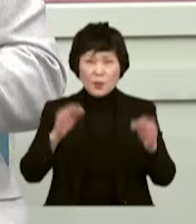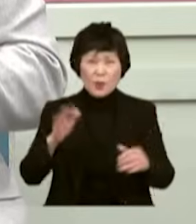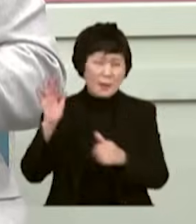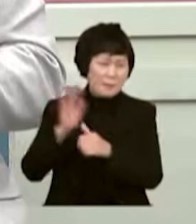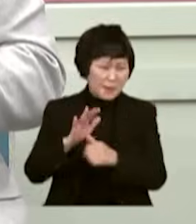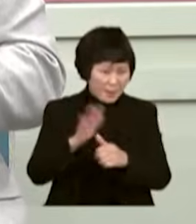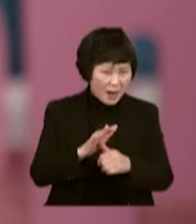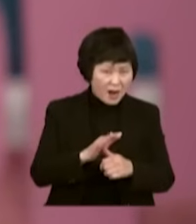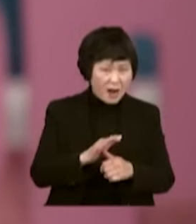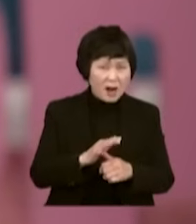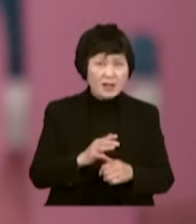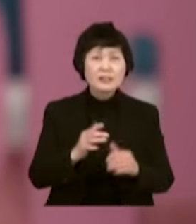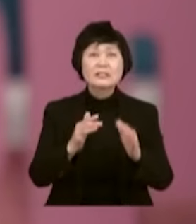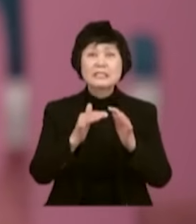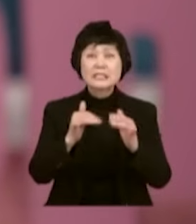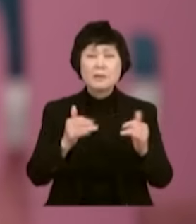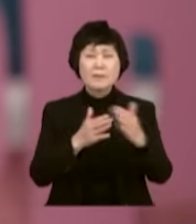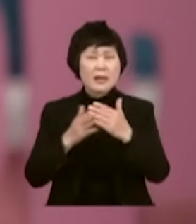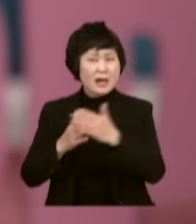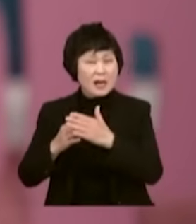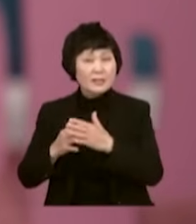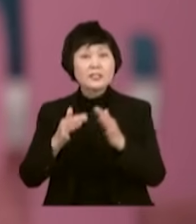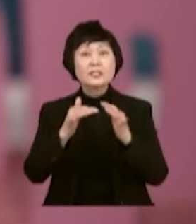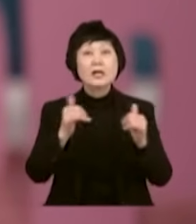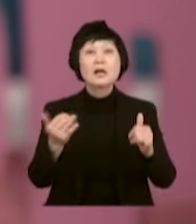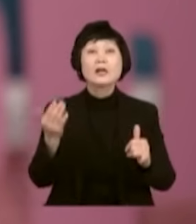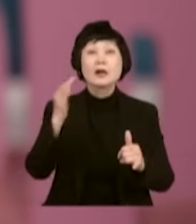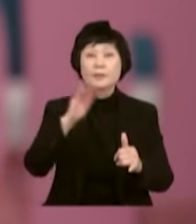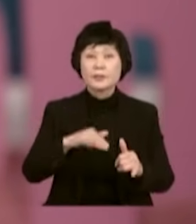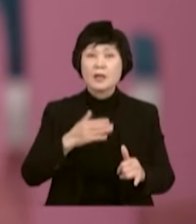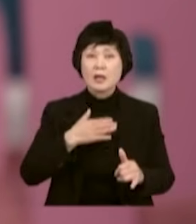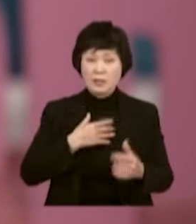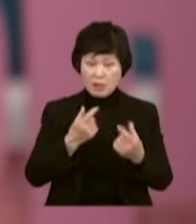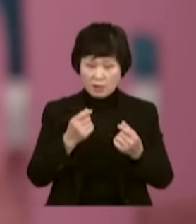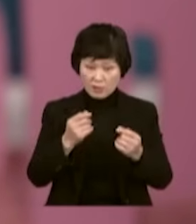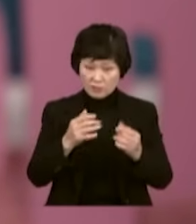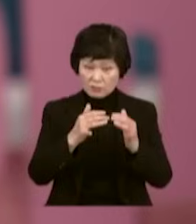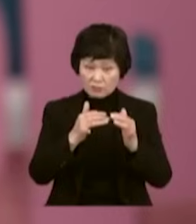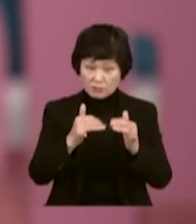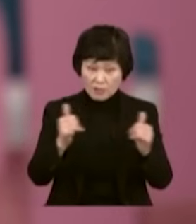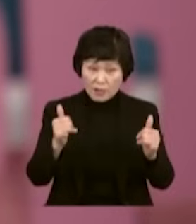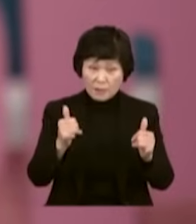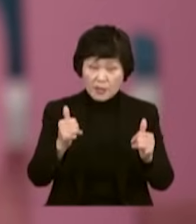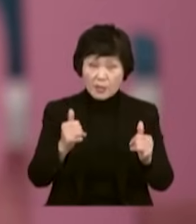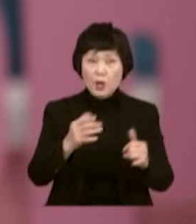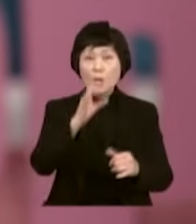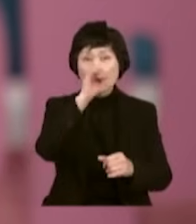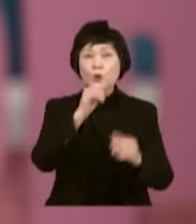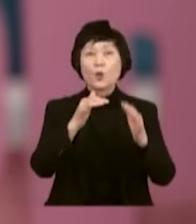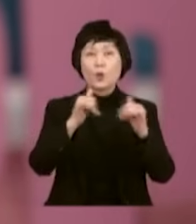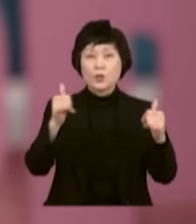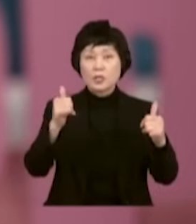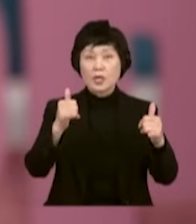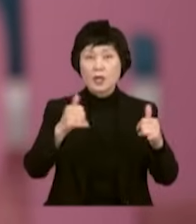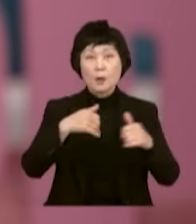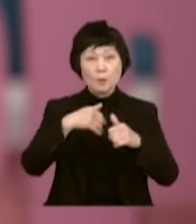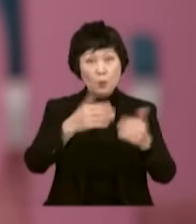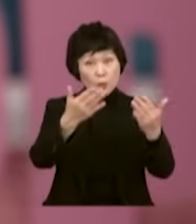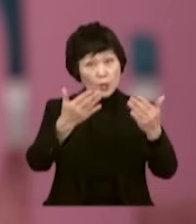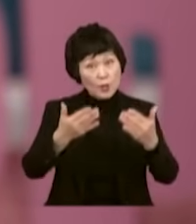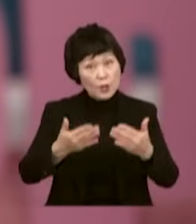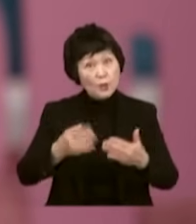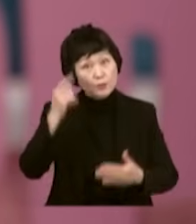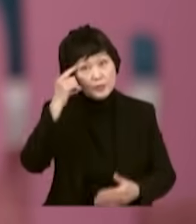기도하면서 하나님 저같이 이렇게 비참한 사람이 왜 이렇게 성도를 많이 좋은 사람을 붙여줍니까 하는데 예. 제 마음에